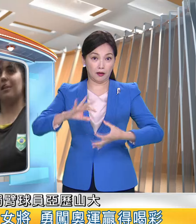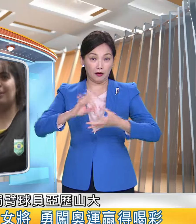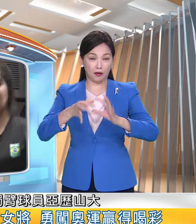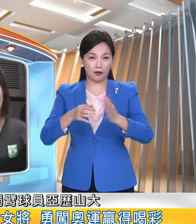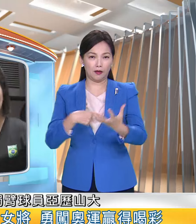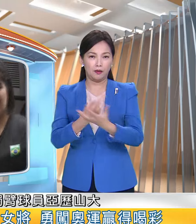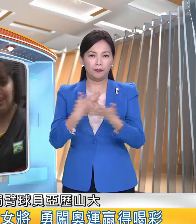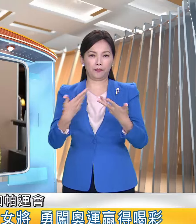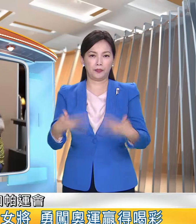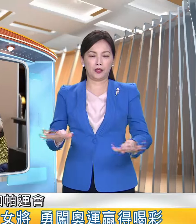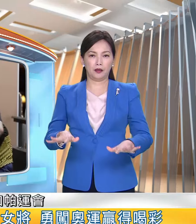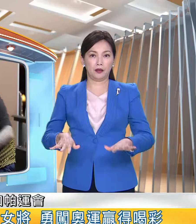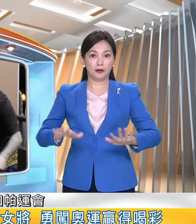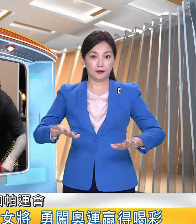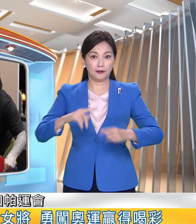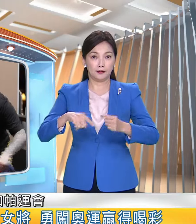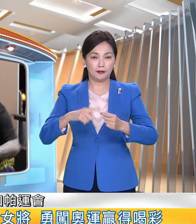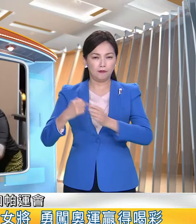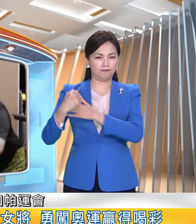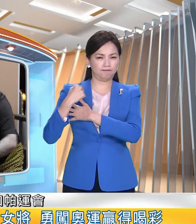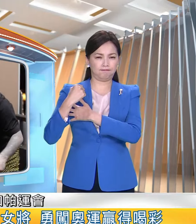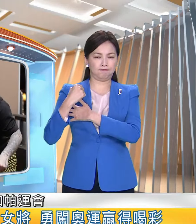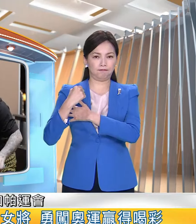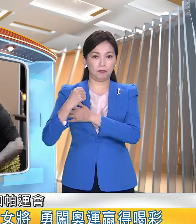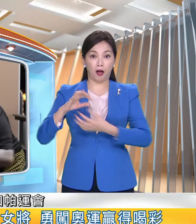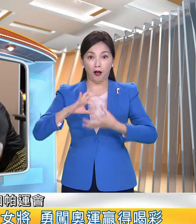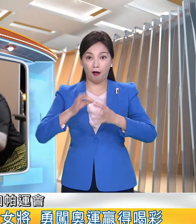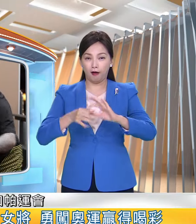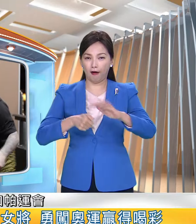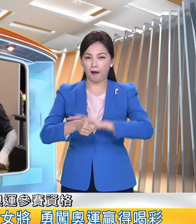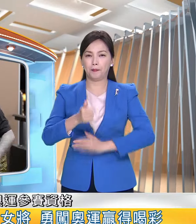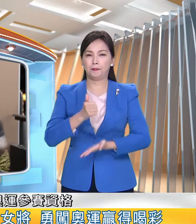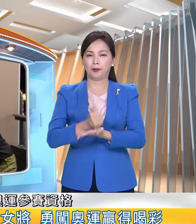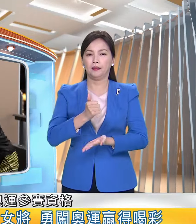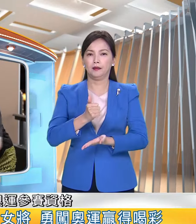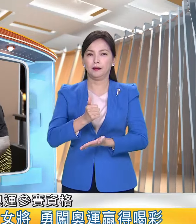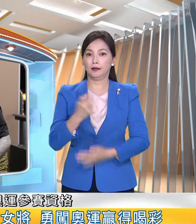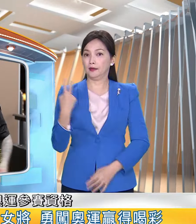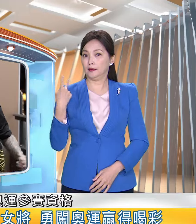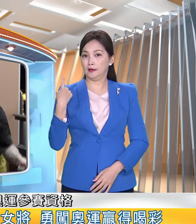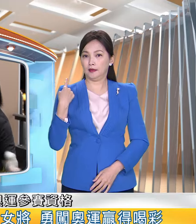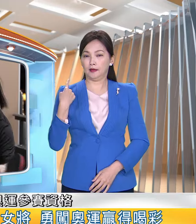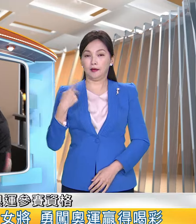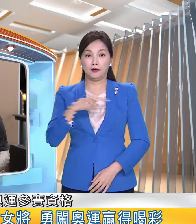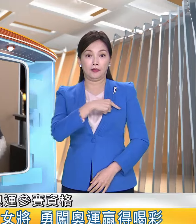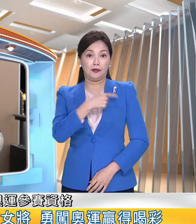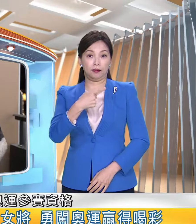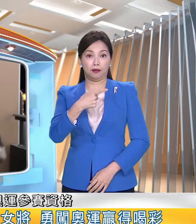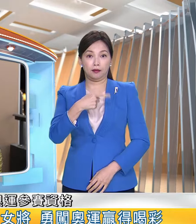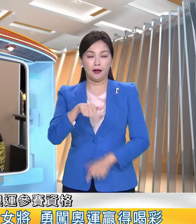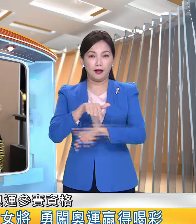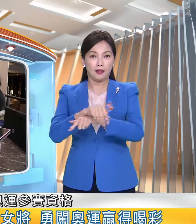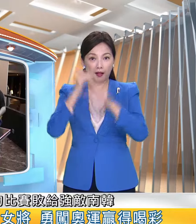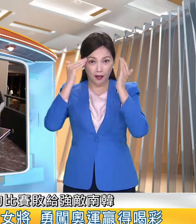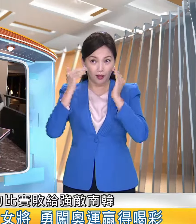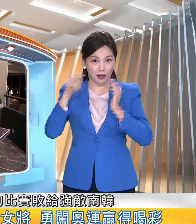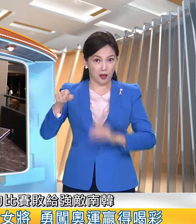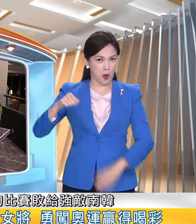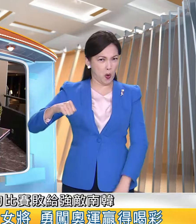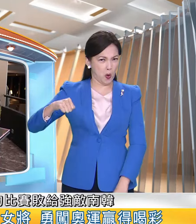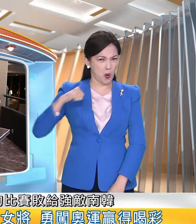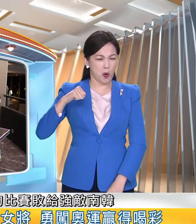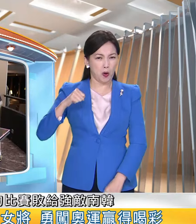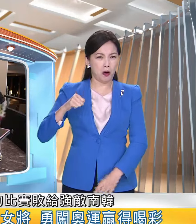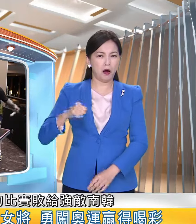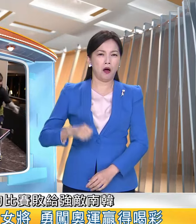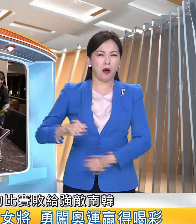大，她以往都是参加帕运会，今年首度取得了奥运参赛资格。虽然在星